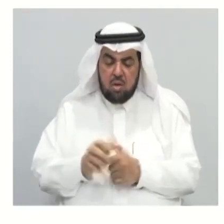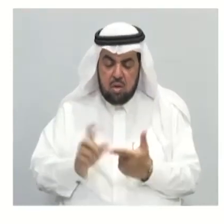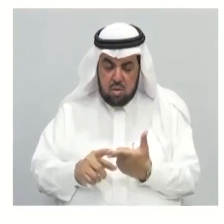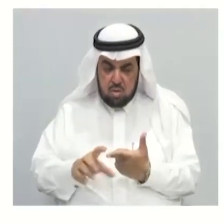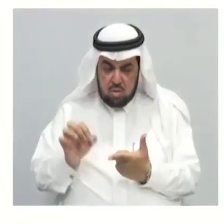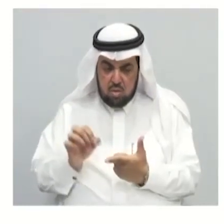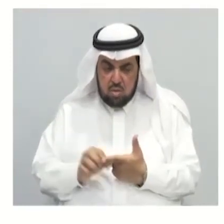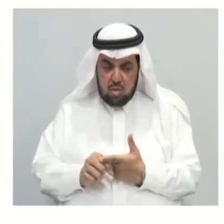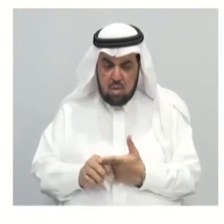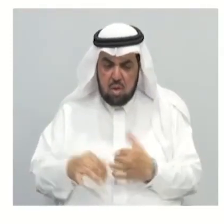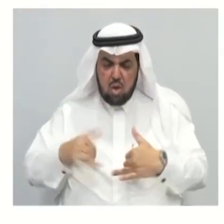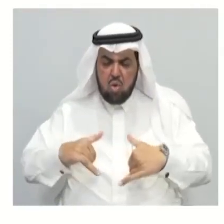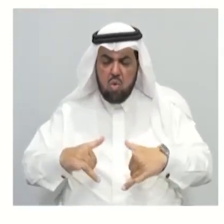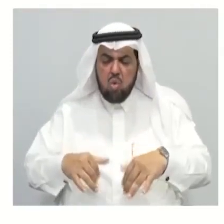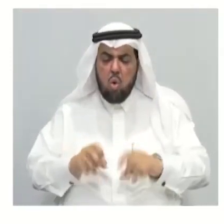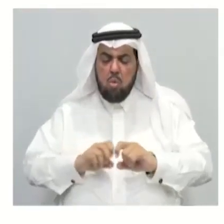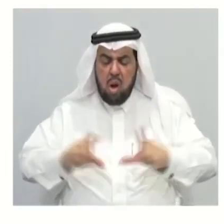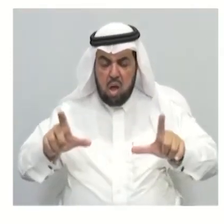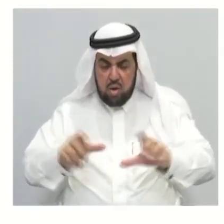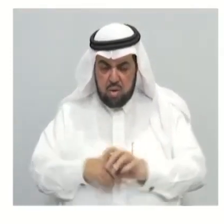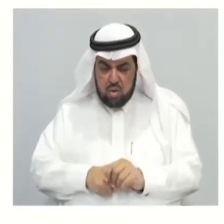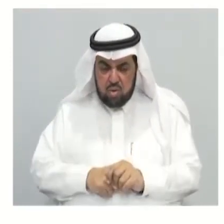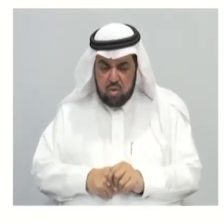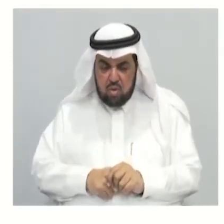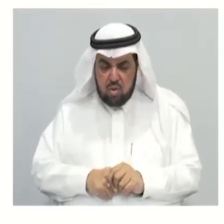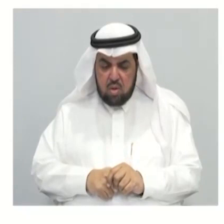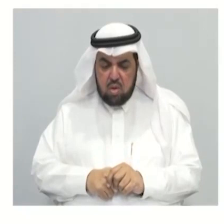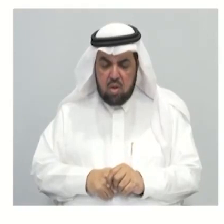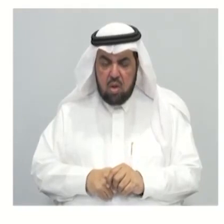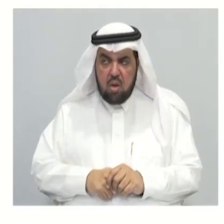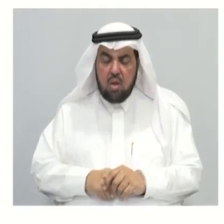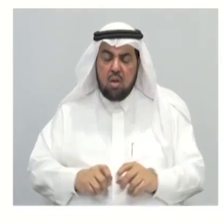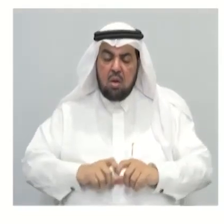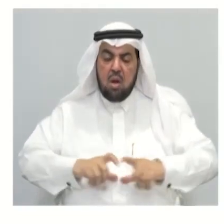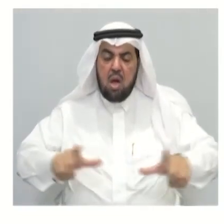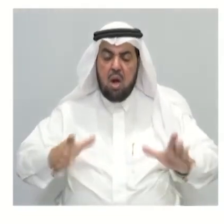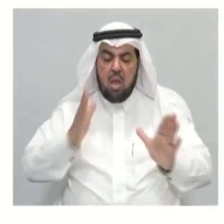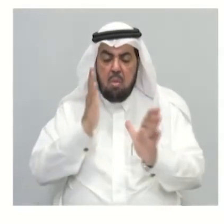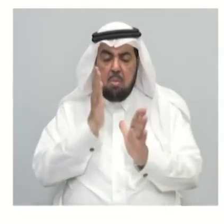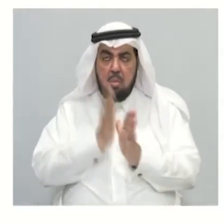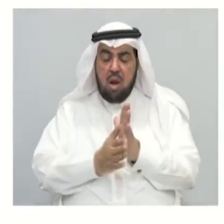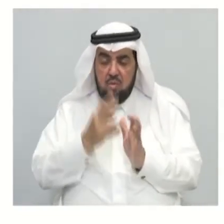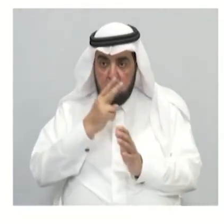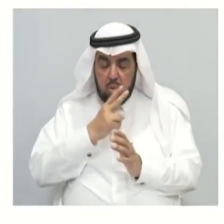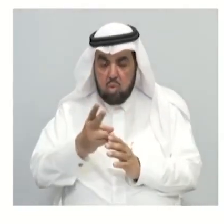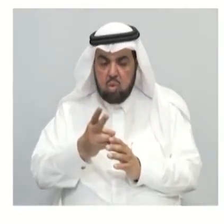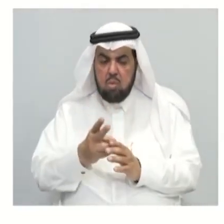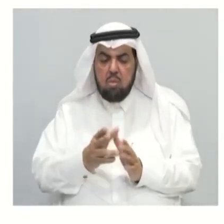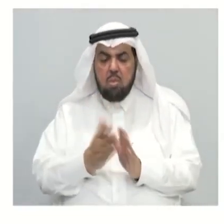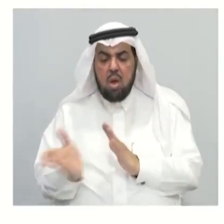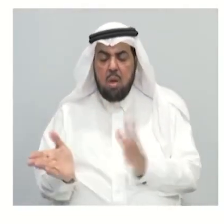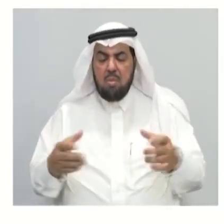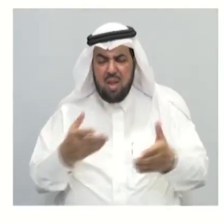ثم اسلوب العرض نلاحظ لدينا هنا نستطيع ان نعرض الملف مباشره بابعاد